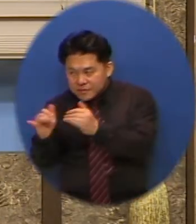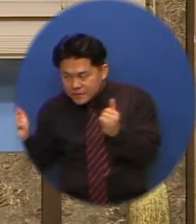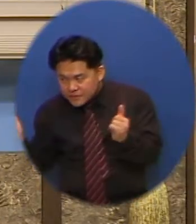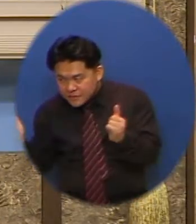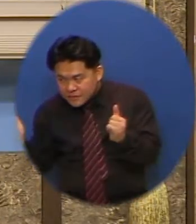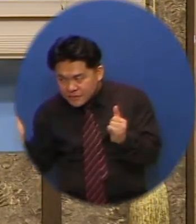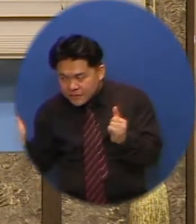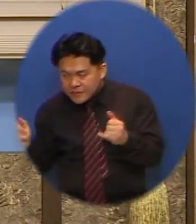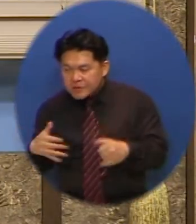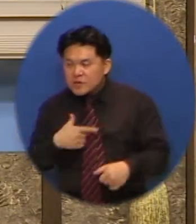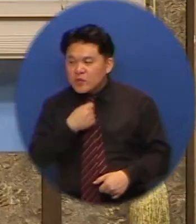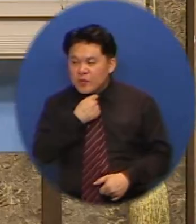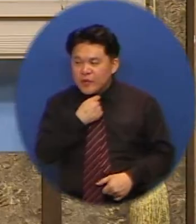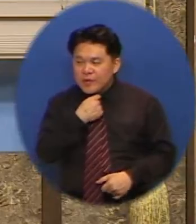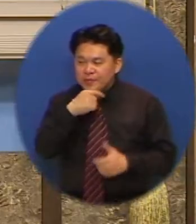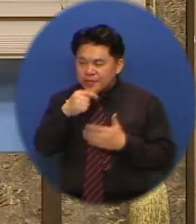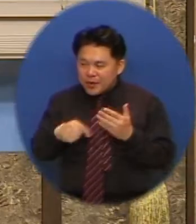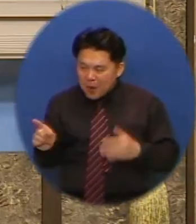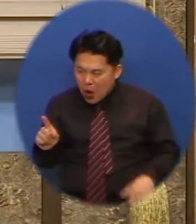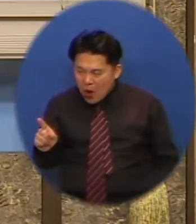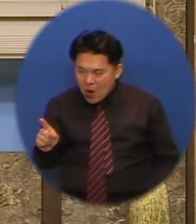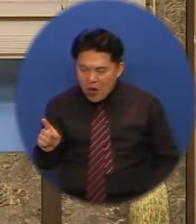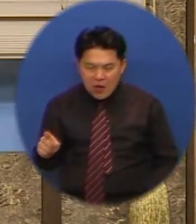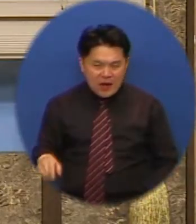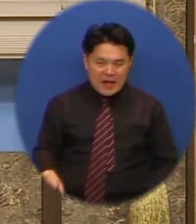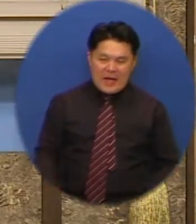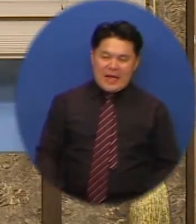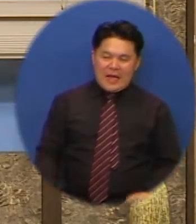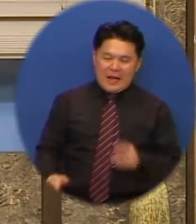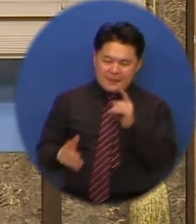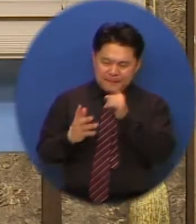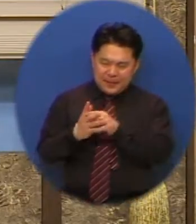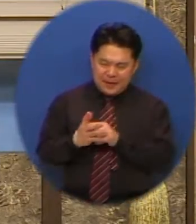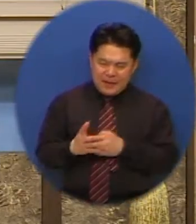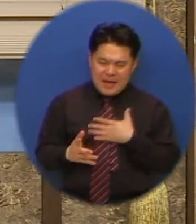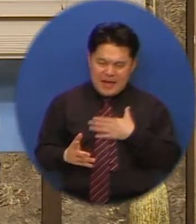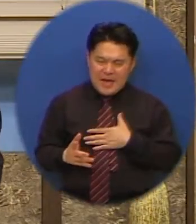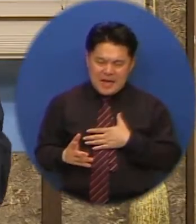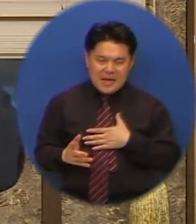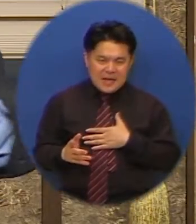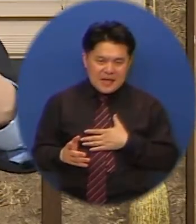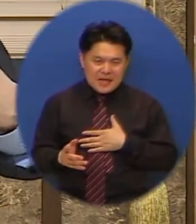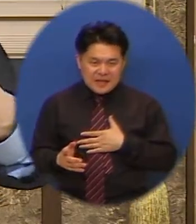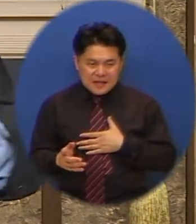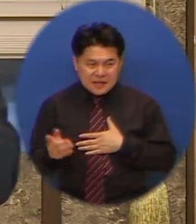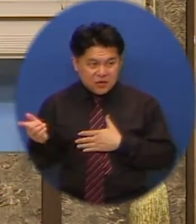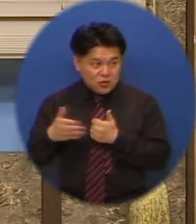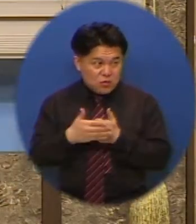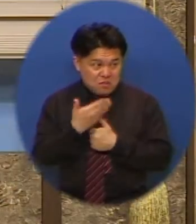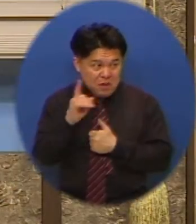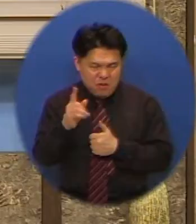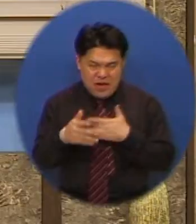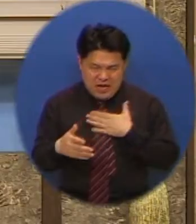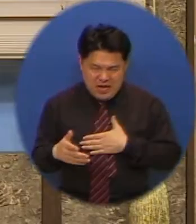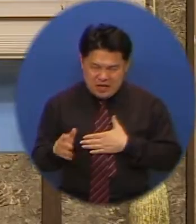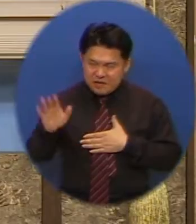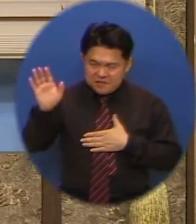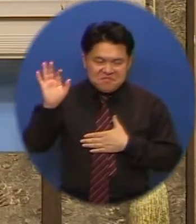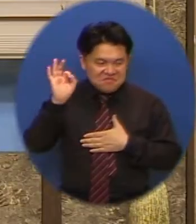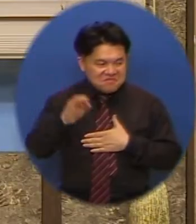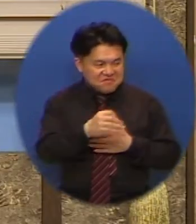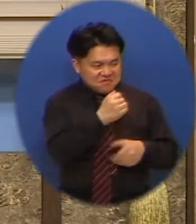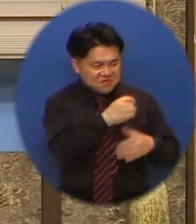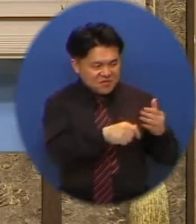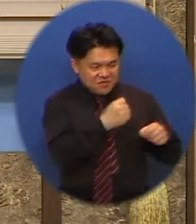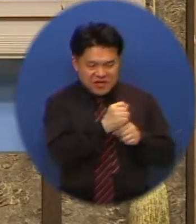류의 이 프로젝트를 자기네가 지원하고 싶은지를 안다고요. 예. 그러면 제가 이제 연결을 시키는 거죠. 예. 예,